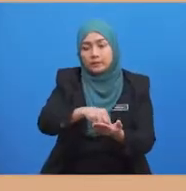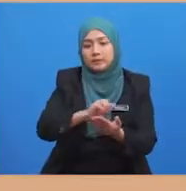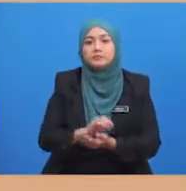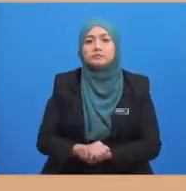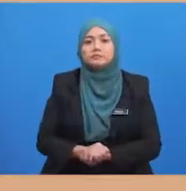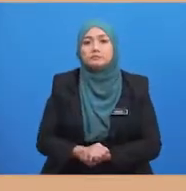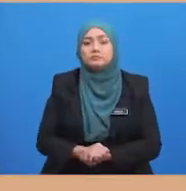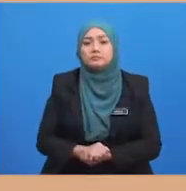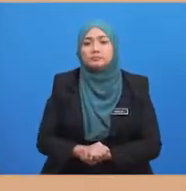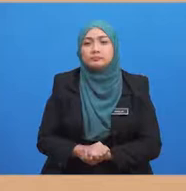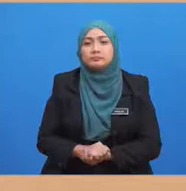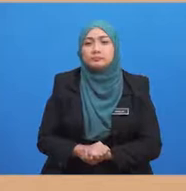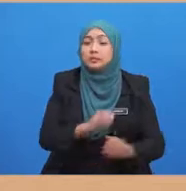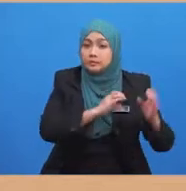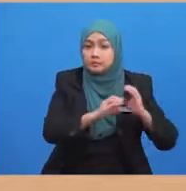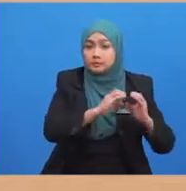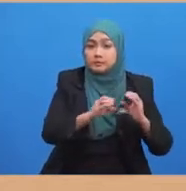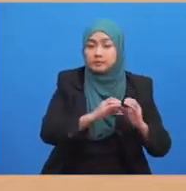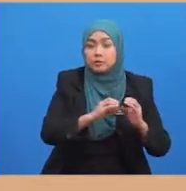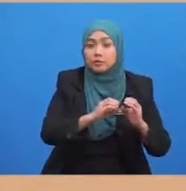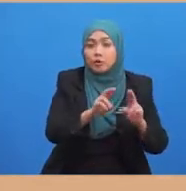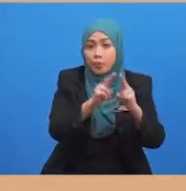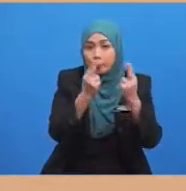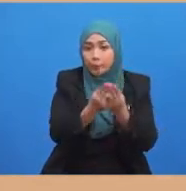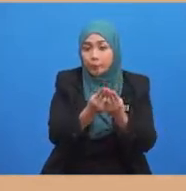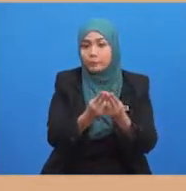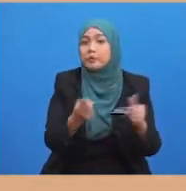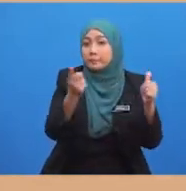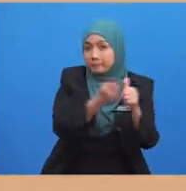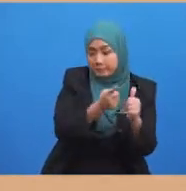Antara ciri-ciri umum getah sintetik ialah